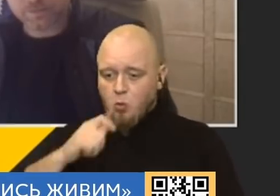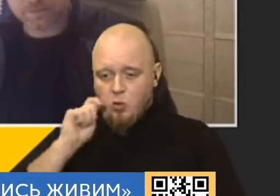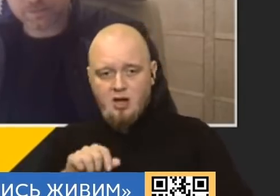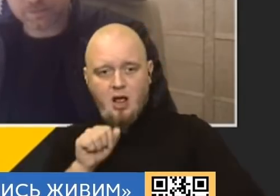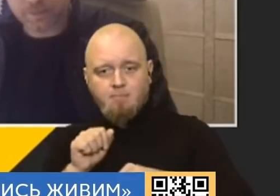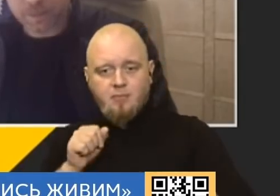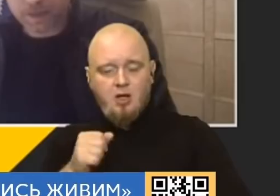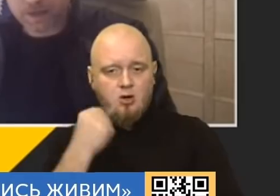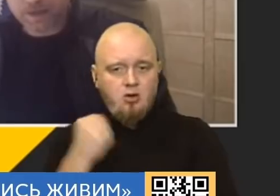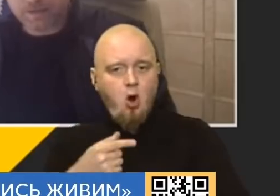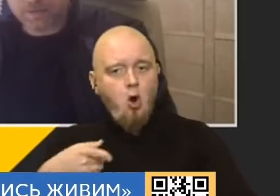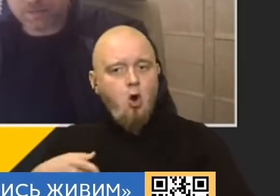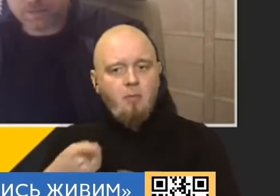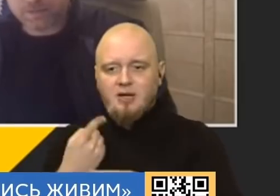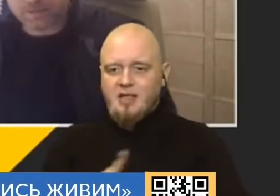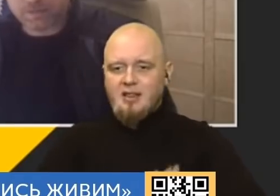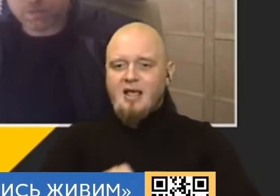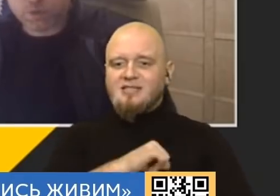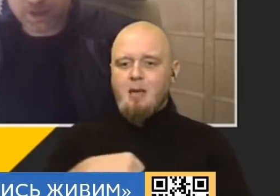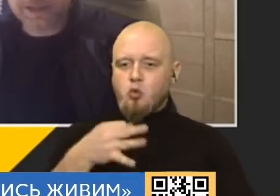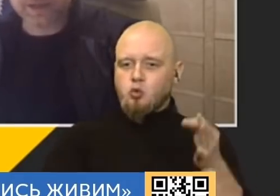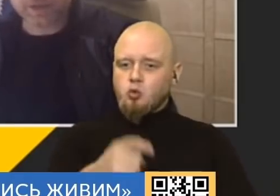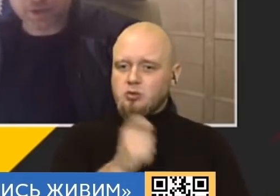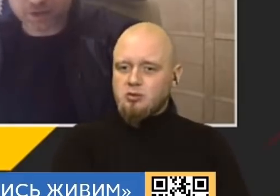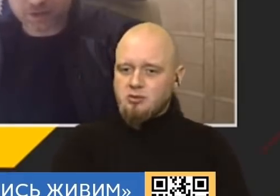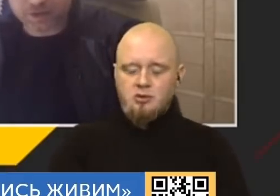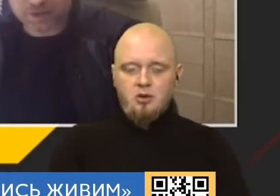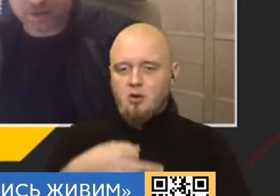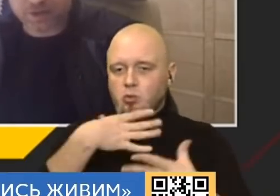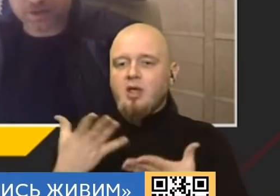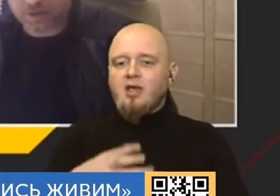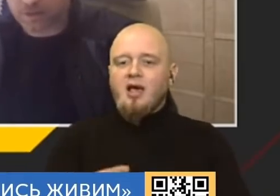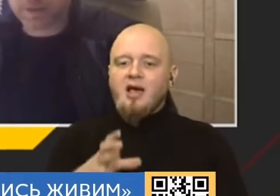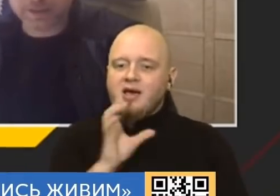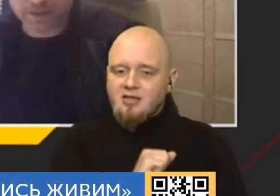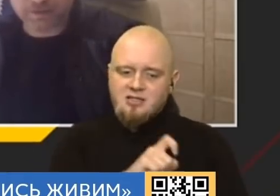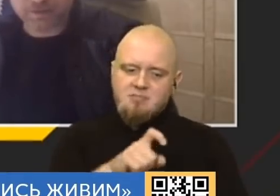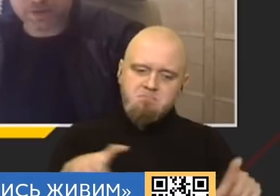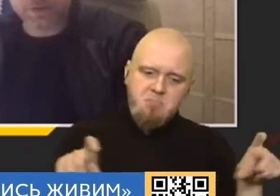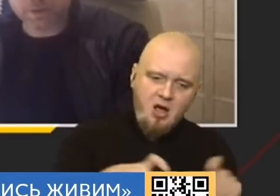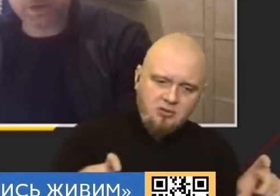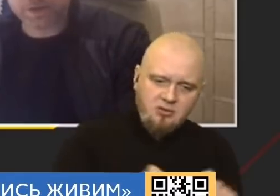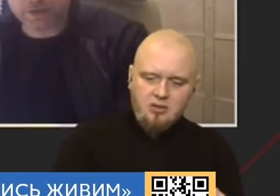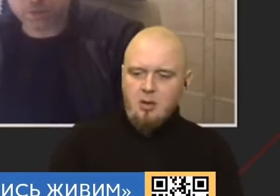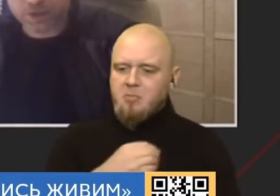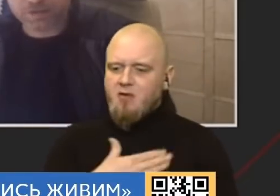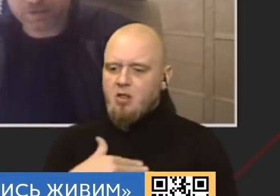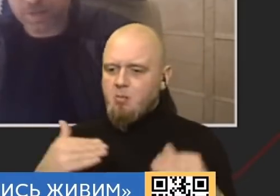опір? Це не самосуд? Будь-які крадіжки з магазинів, з